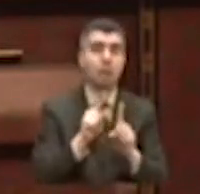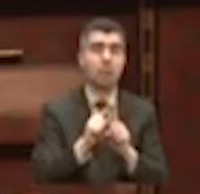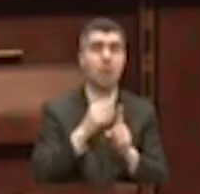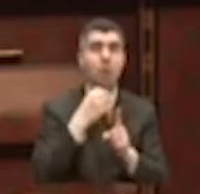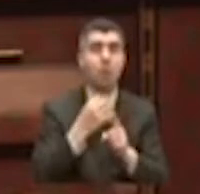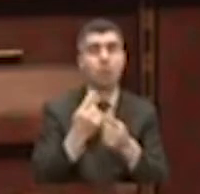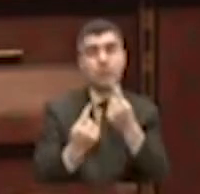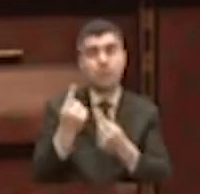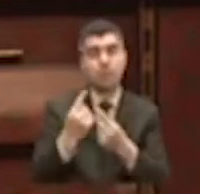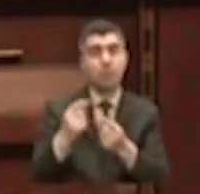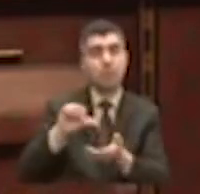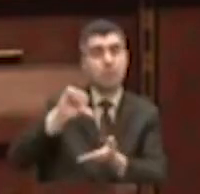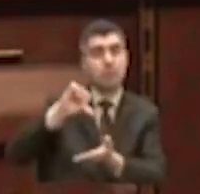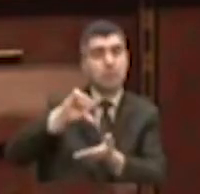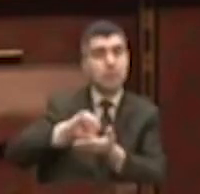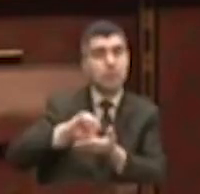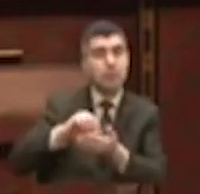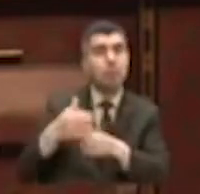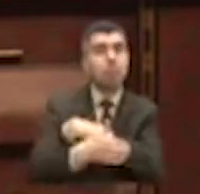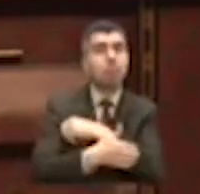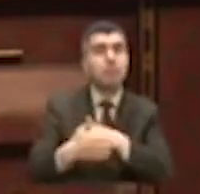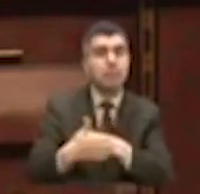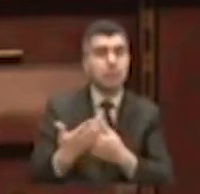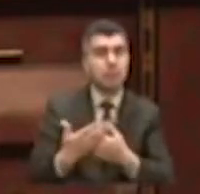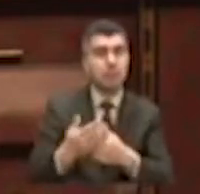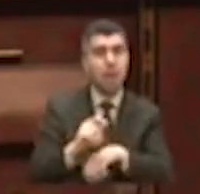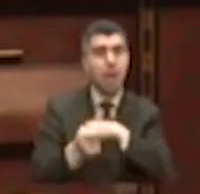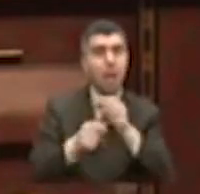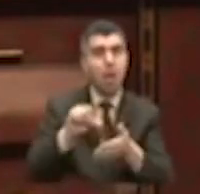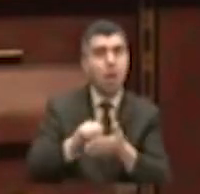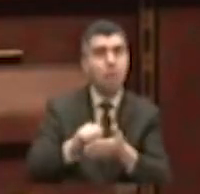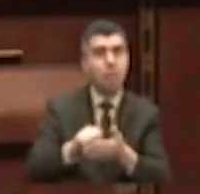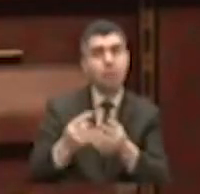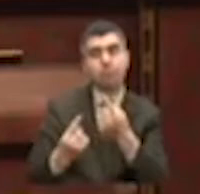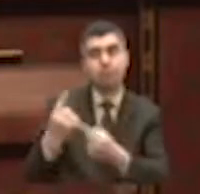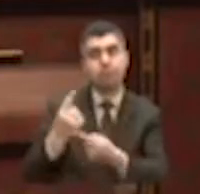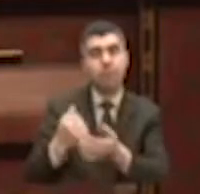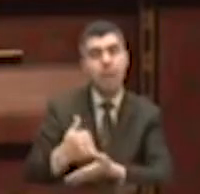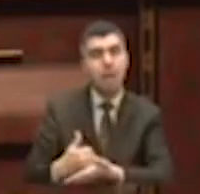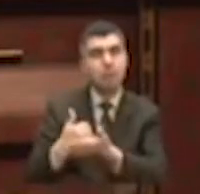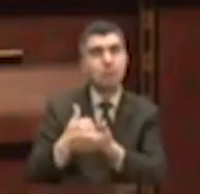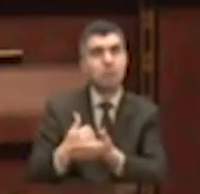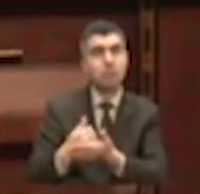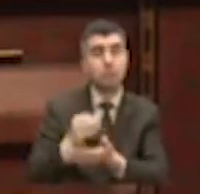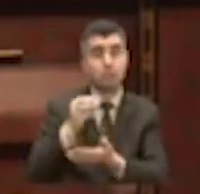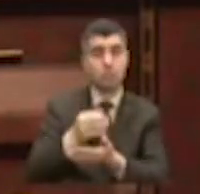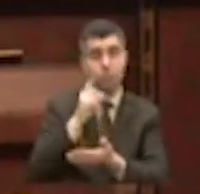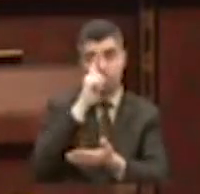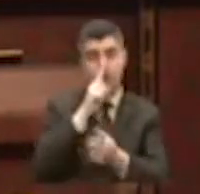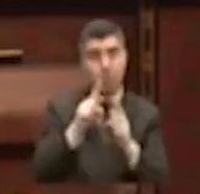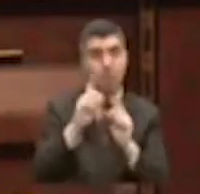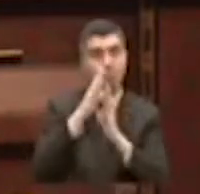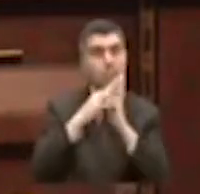لقرية معينة ممكن يكون فيها فقير وما يكون فيها غني ممكن يستافد. الآن تنتسناو هاد